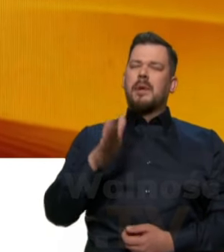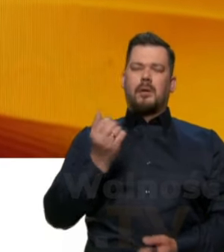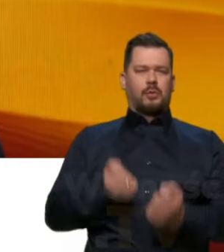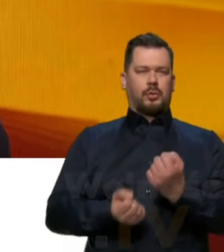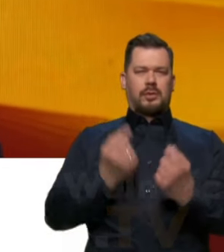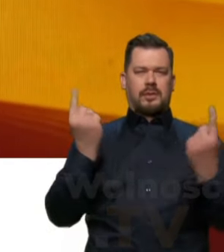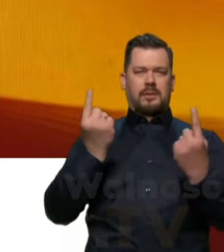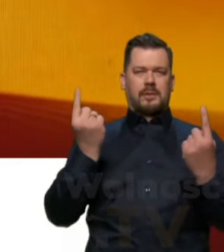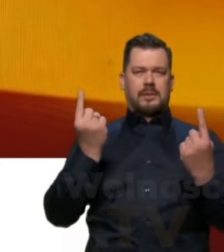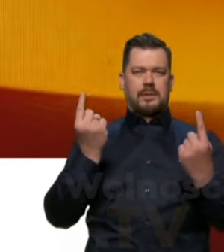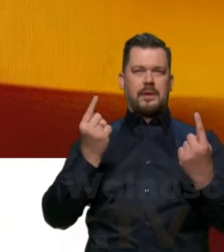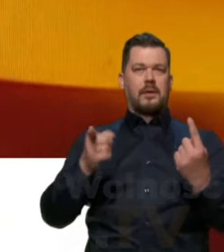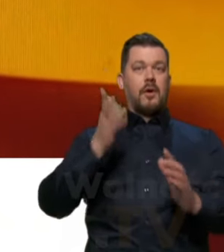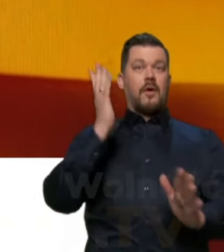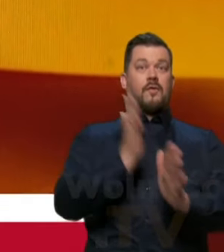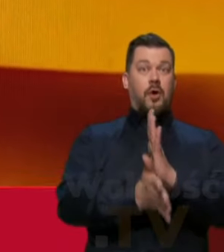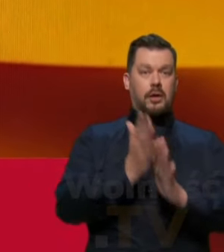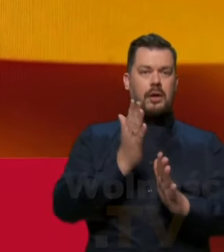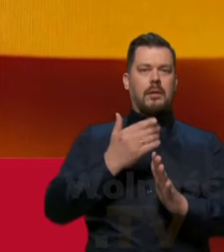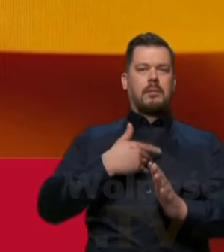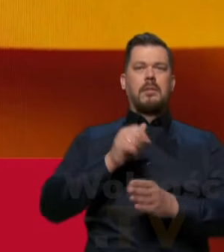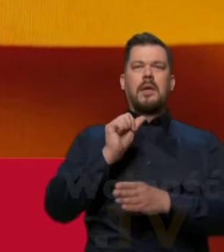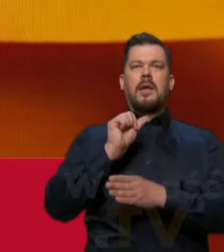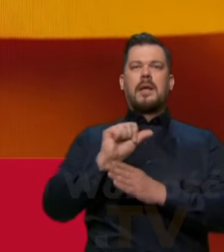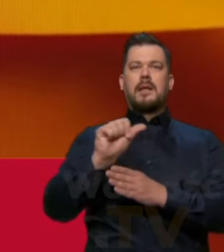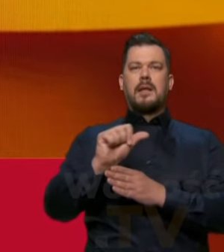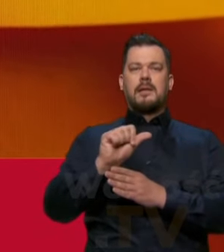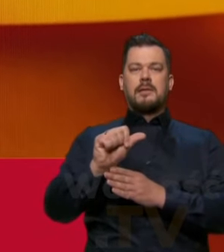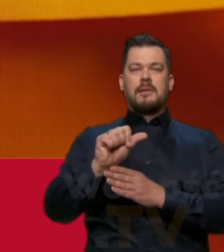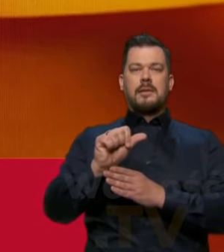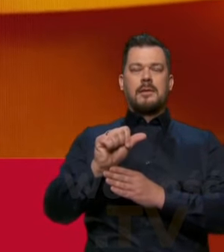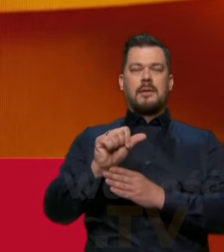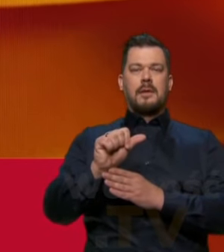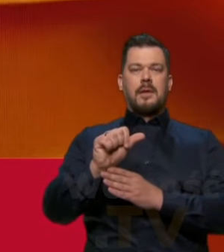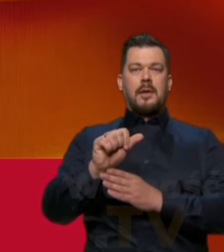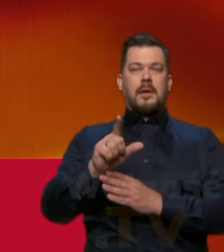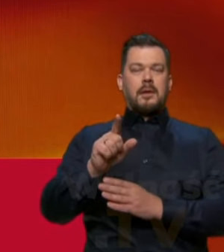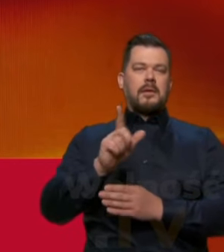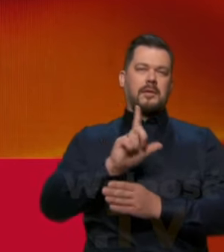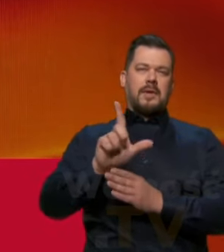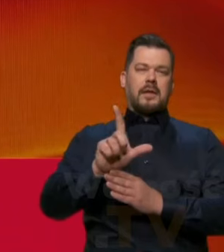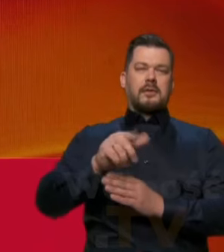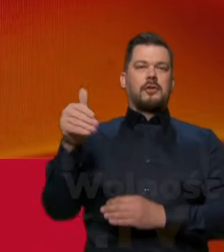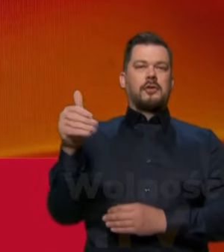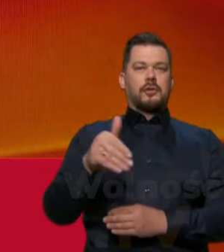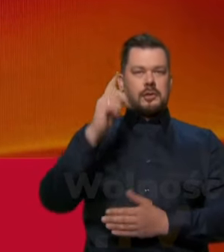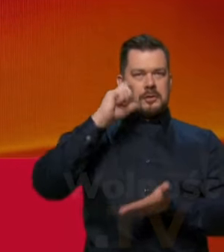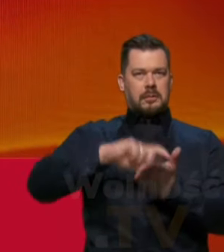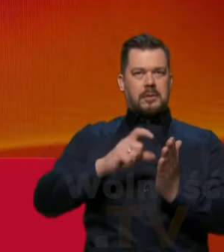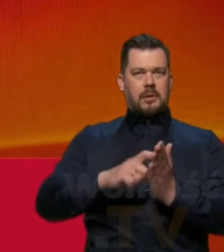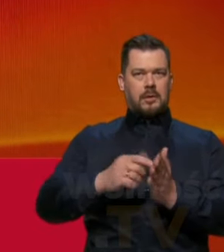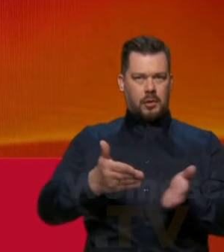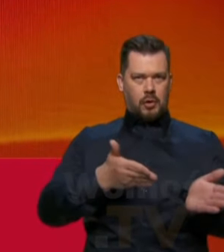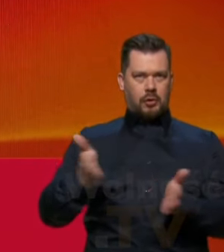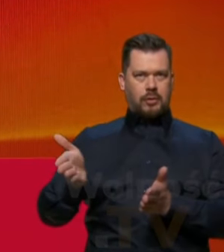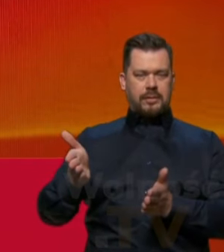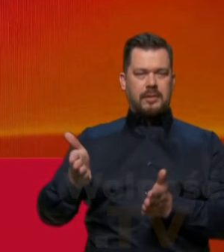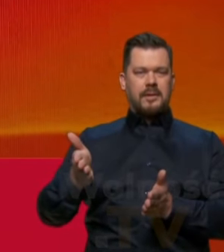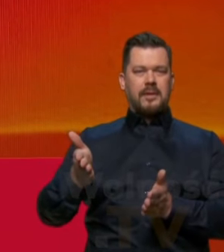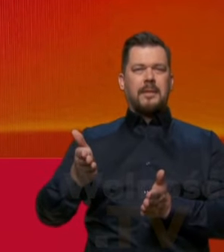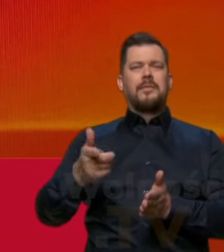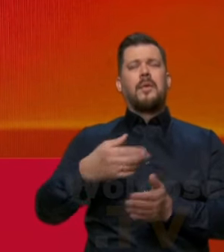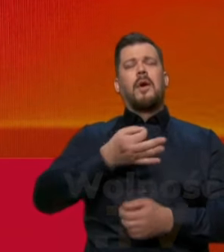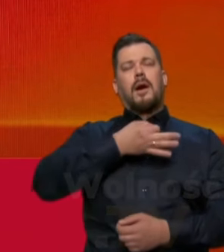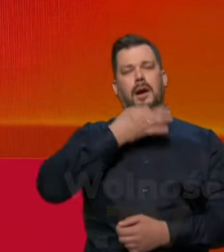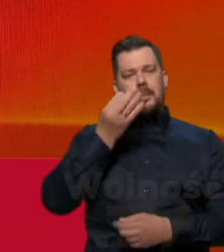się miasto, wojna, zabraliście 11 miliardów, oddaliśmy za mojej kadencji 12 tysięcy mieszkań, w tym pustostany. Oczywiście dobrze by